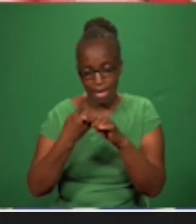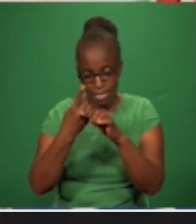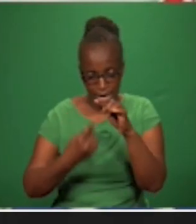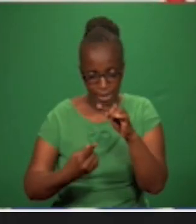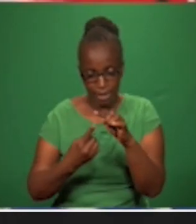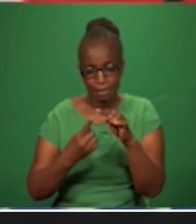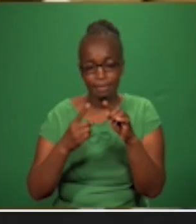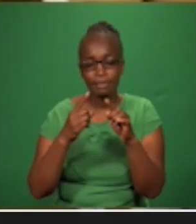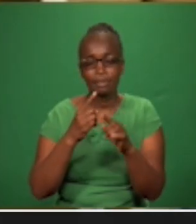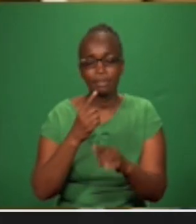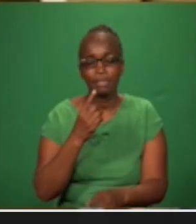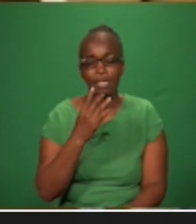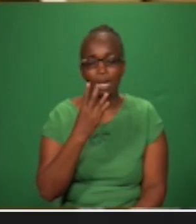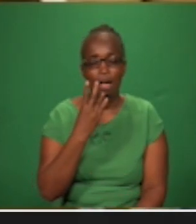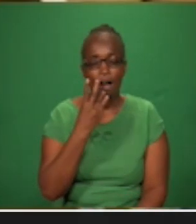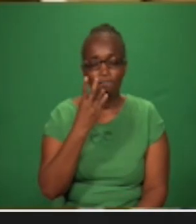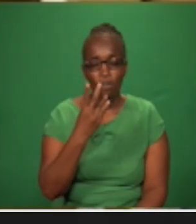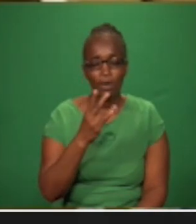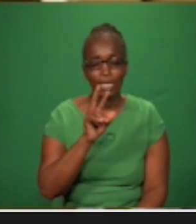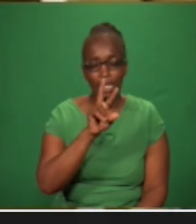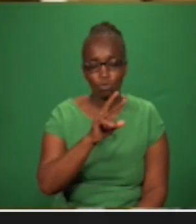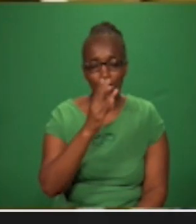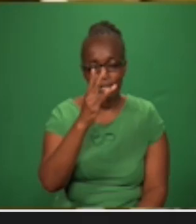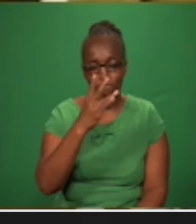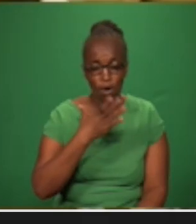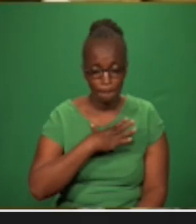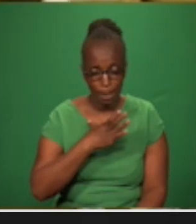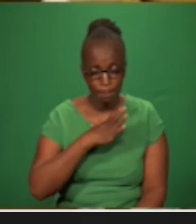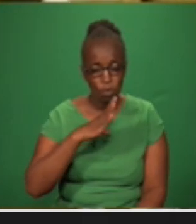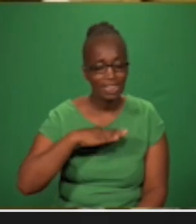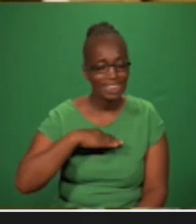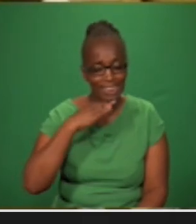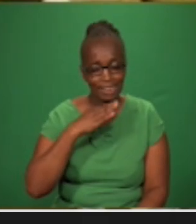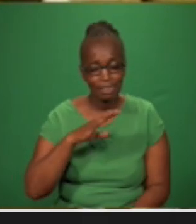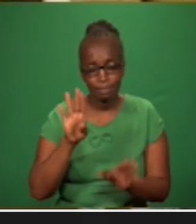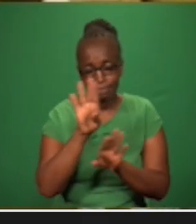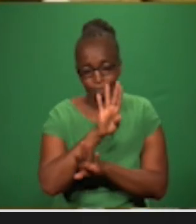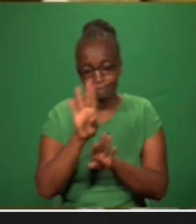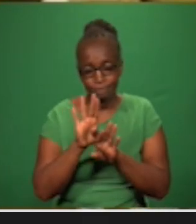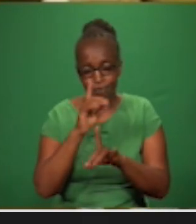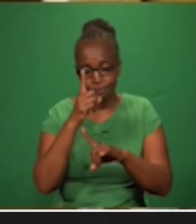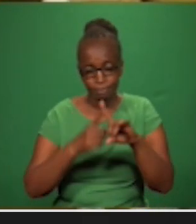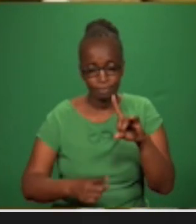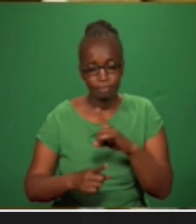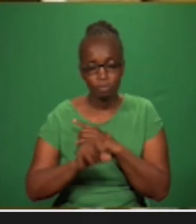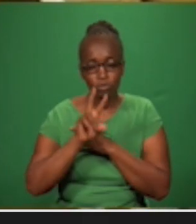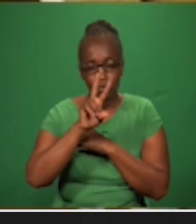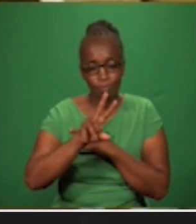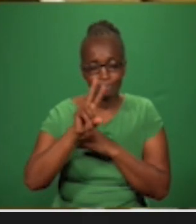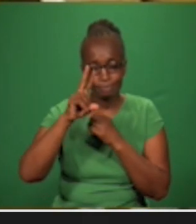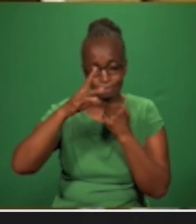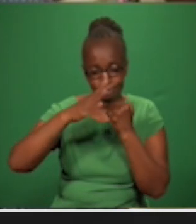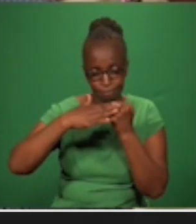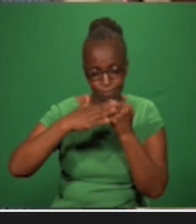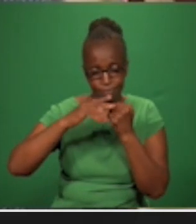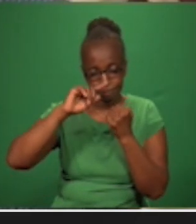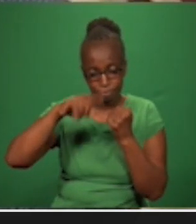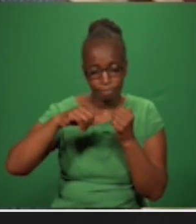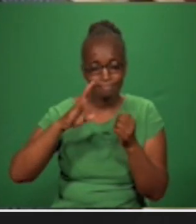na kati ya visa hivyo takriban watu 29,000 huaga dunia kila